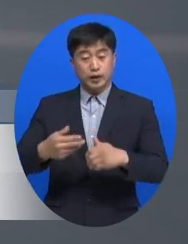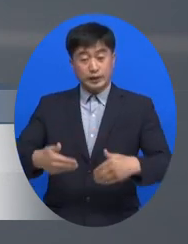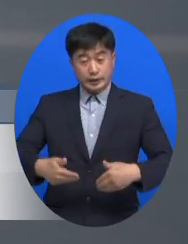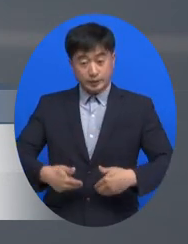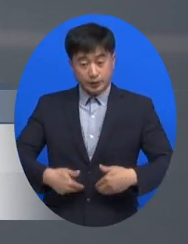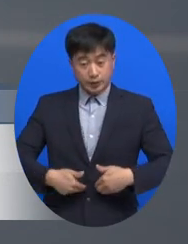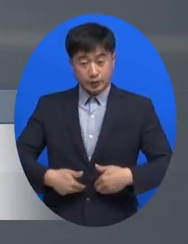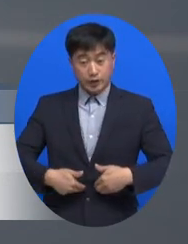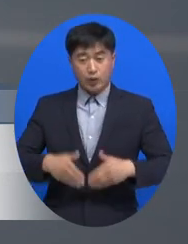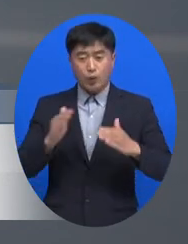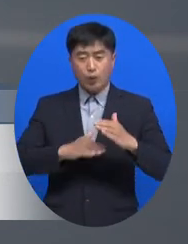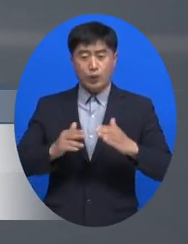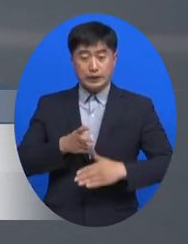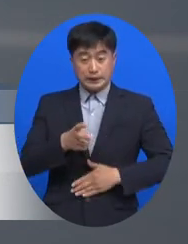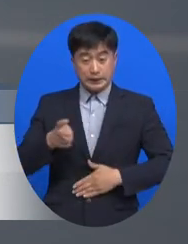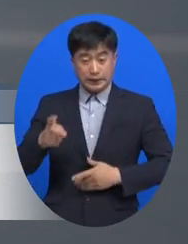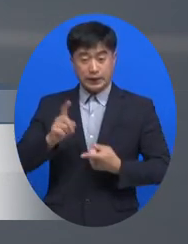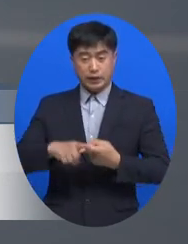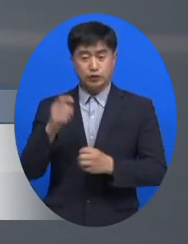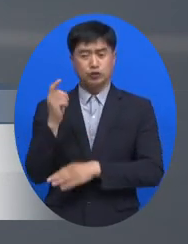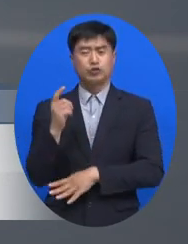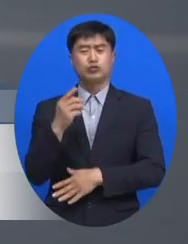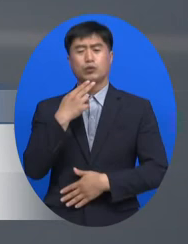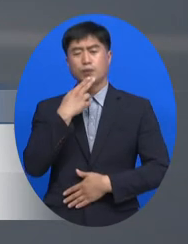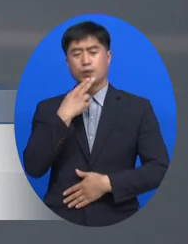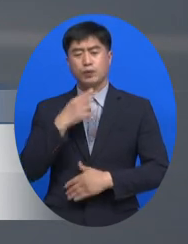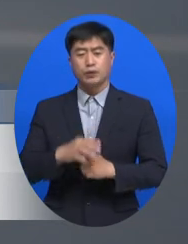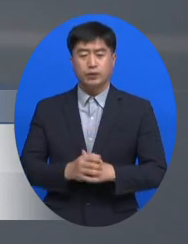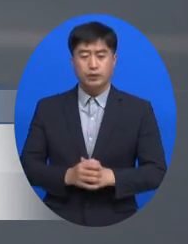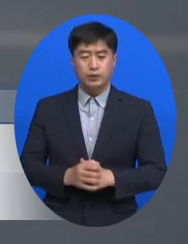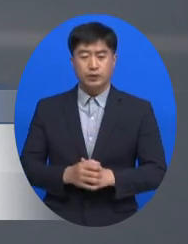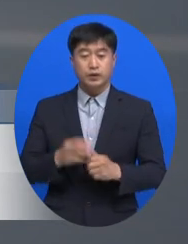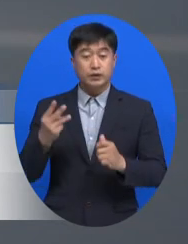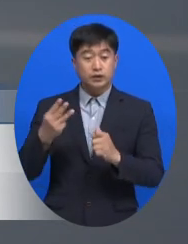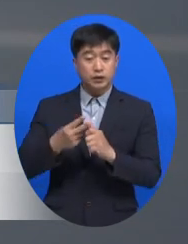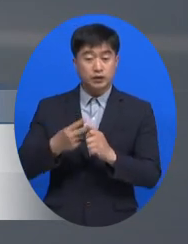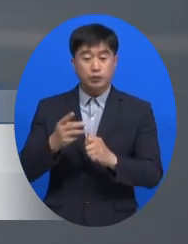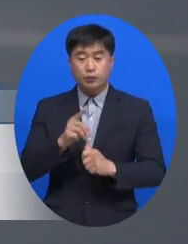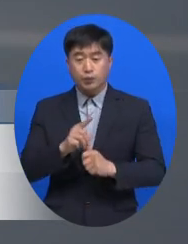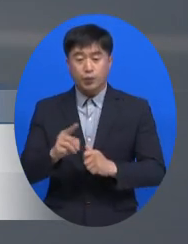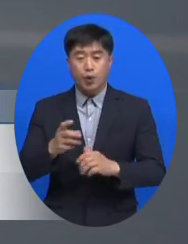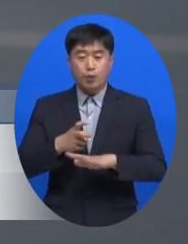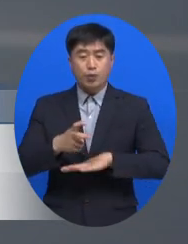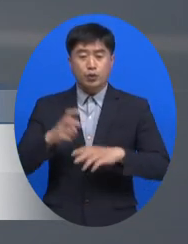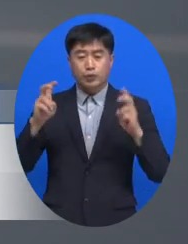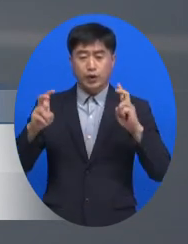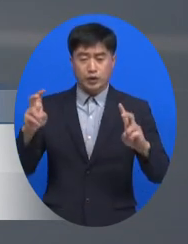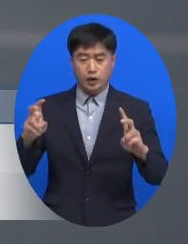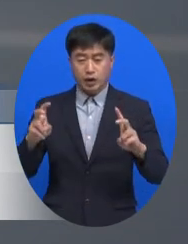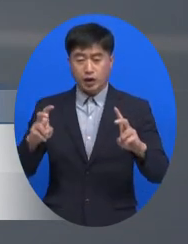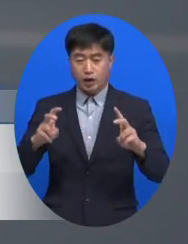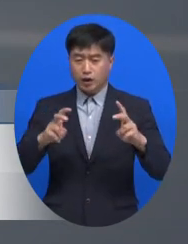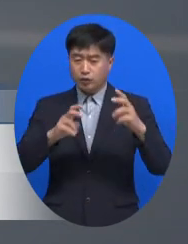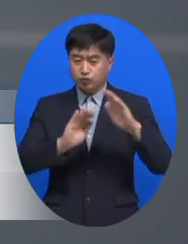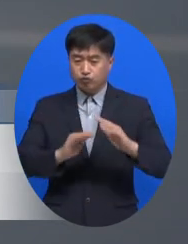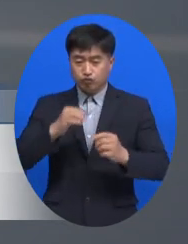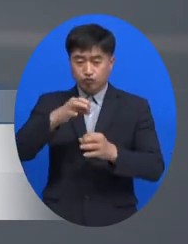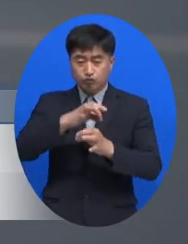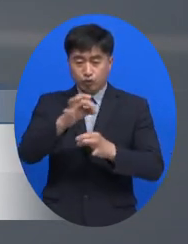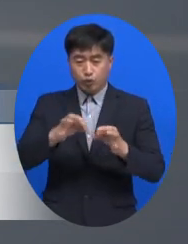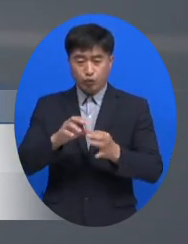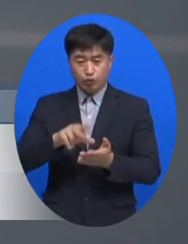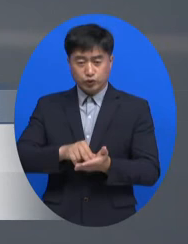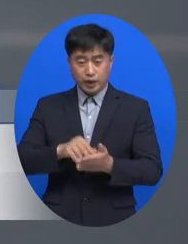둘째, 필수 공익 노선에 대한 기준이 없다는 점입니다. 셋째, 버스 업체의 구조적인 경영